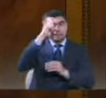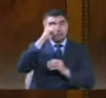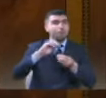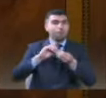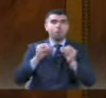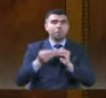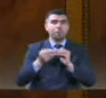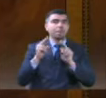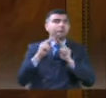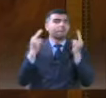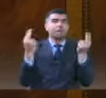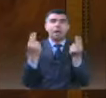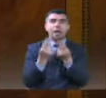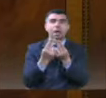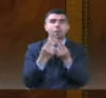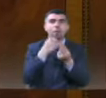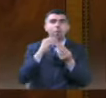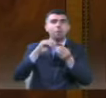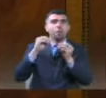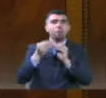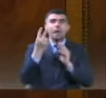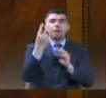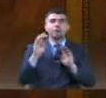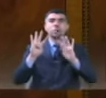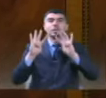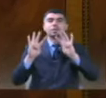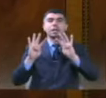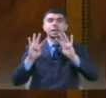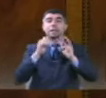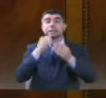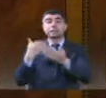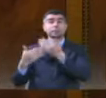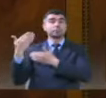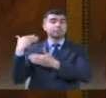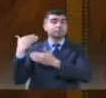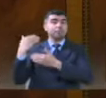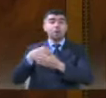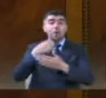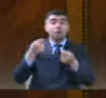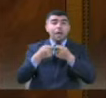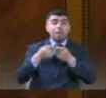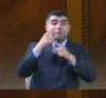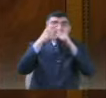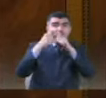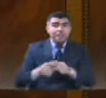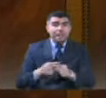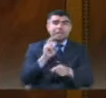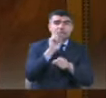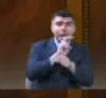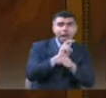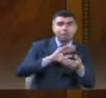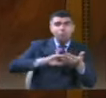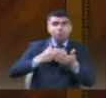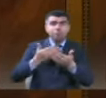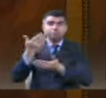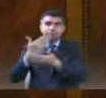كل شيء كيعرف باللي كاين أزمة اقتصادية من 2008 خلفت ارتفاعا في عجز الميزانية والمديونية ونقصا حادا في